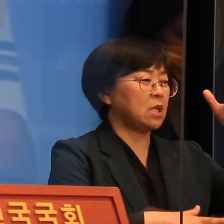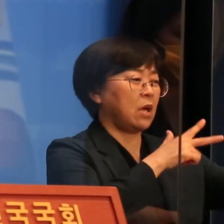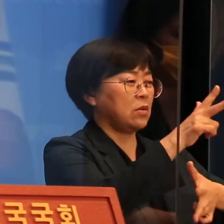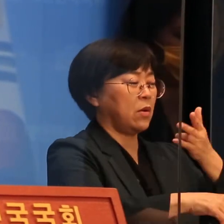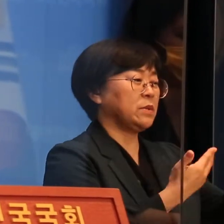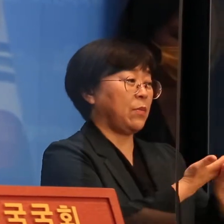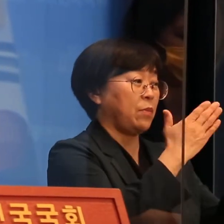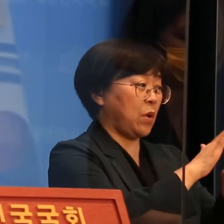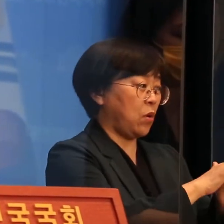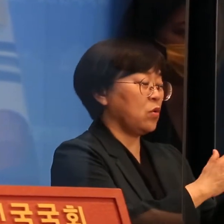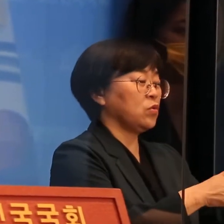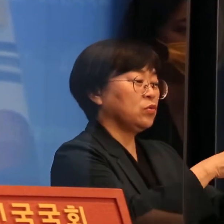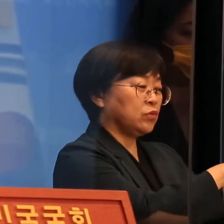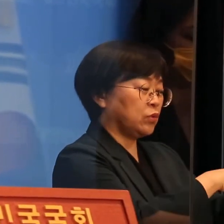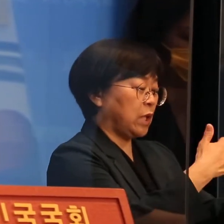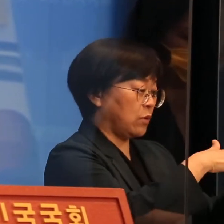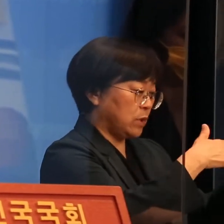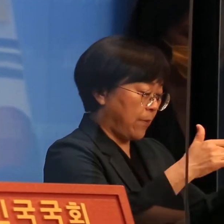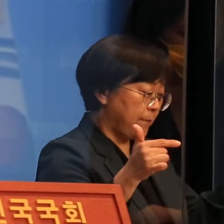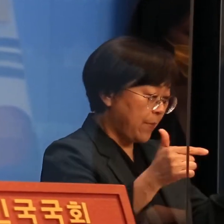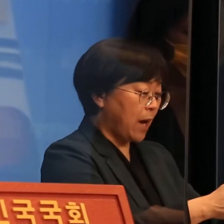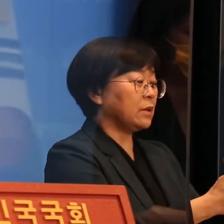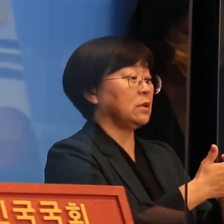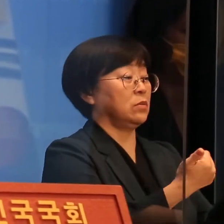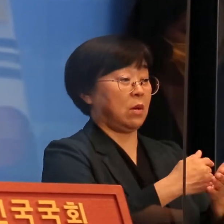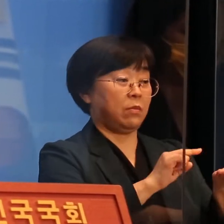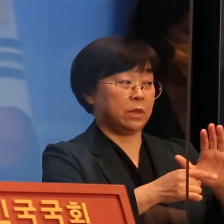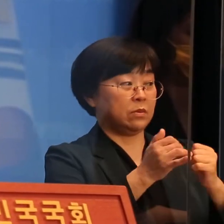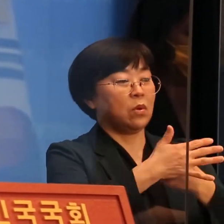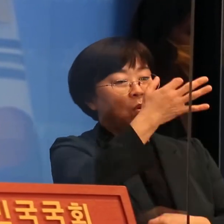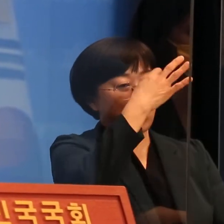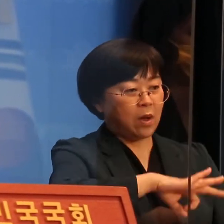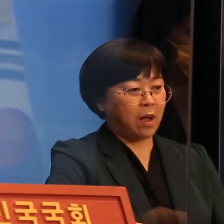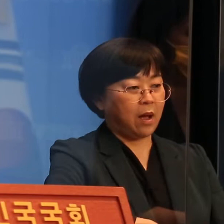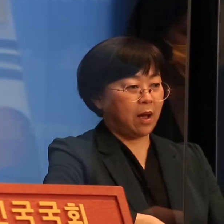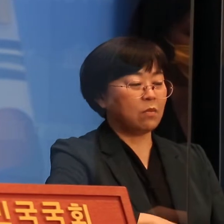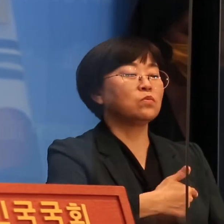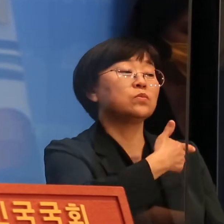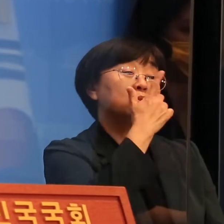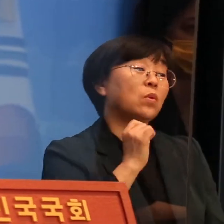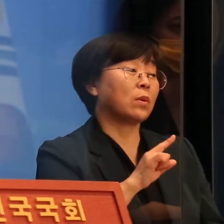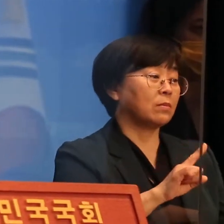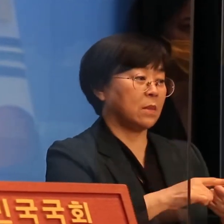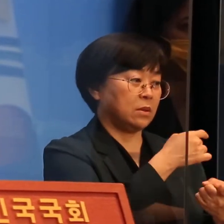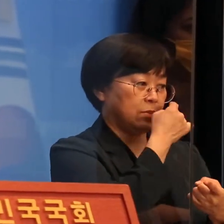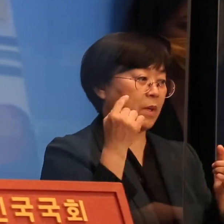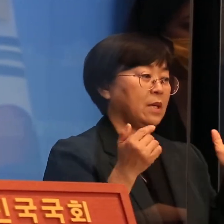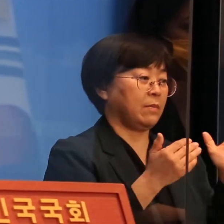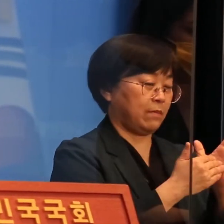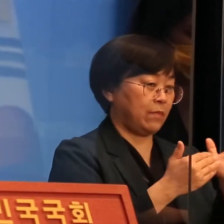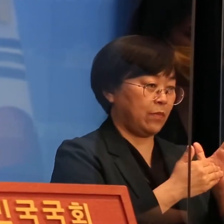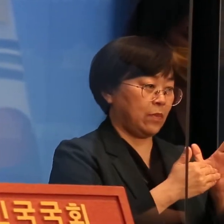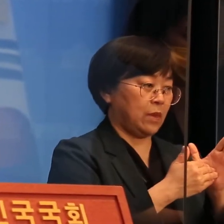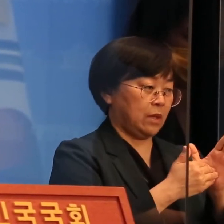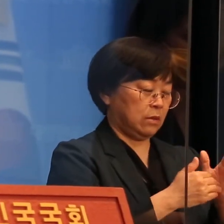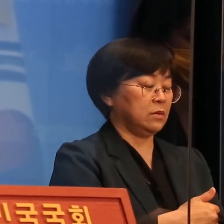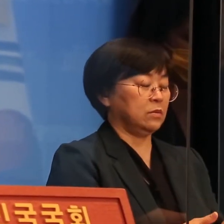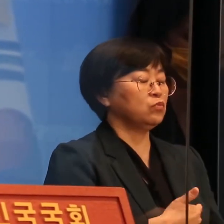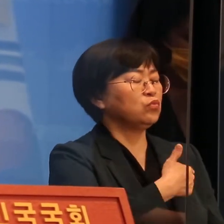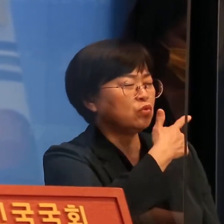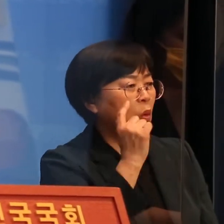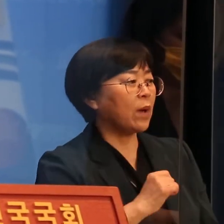및 구조조정 시기마다 빠짐없이 등장했지만 그 효과가 미미했다는 것은 증명된 부실한